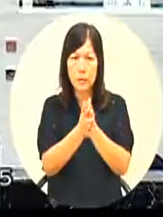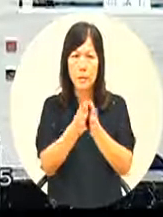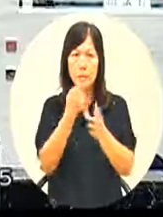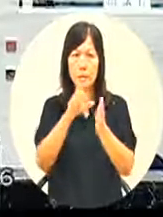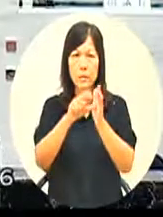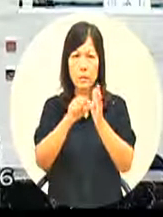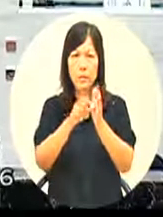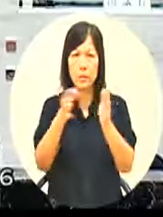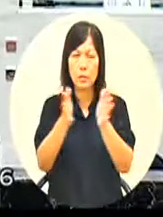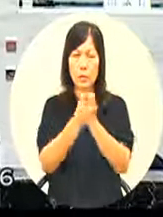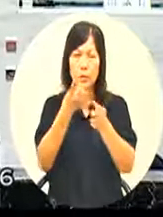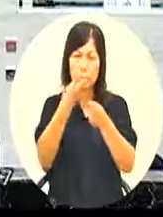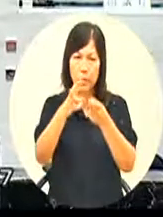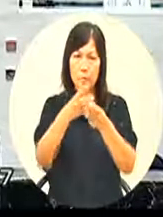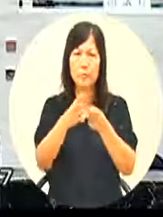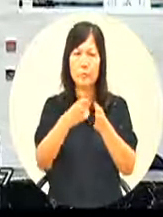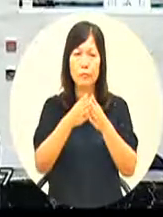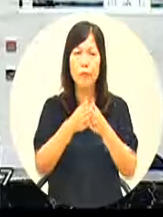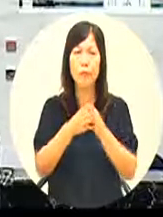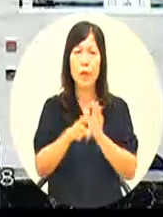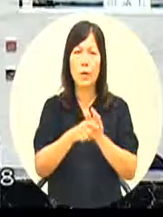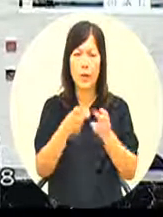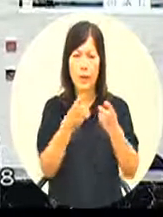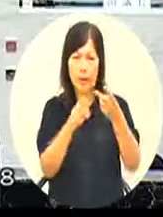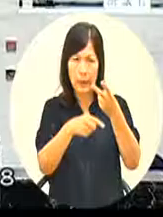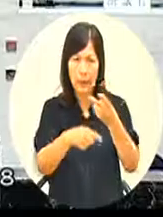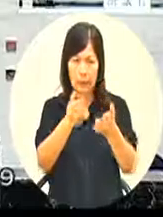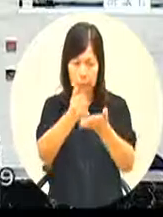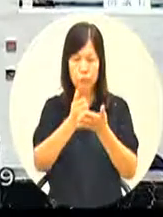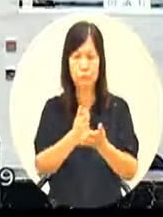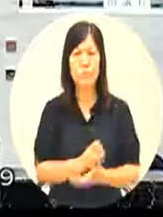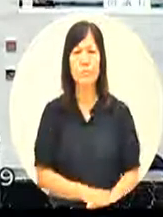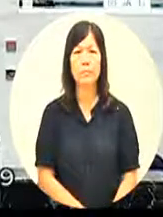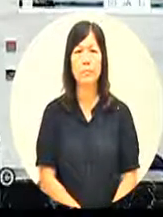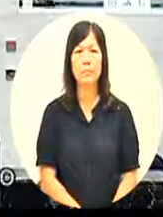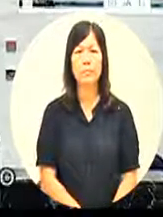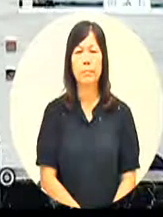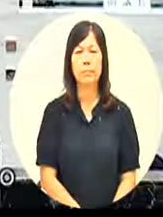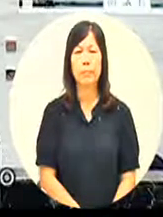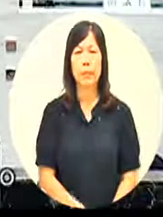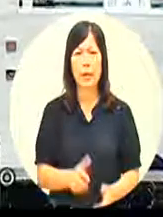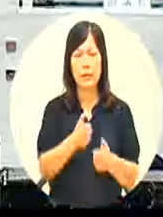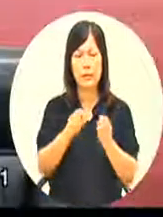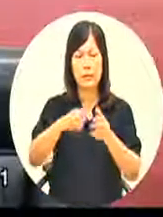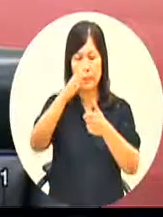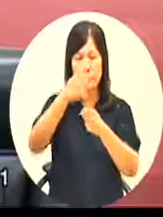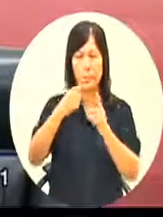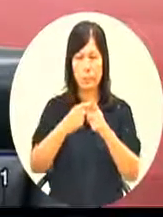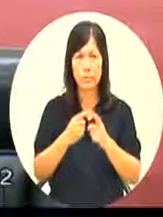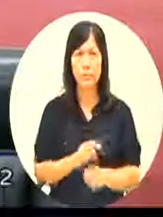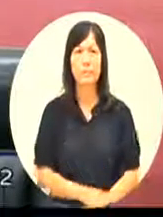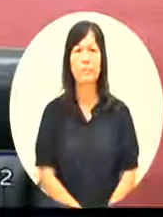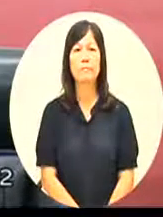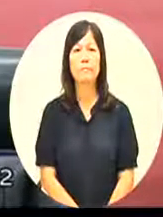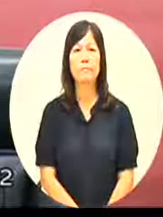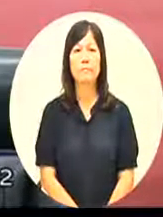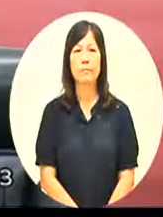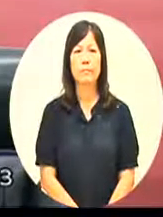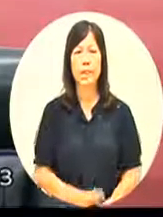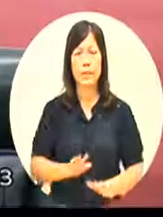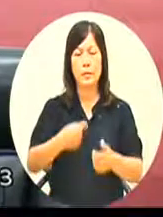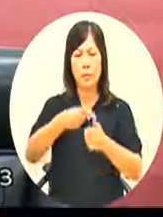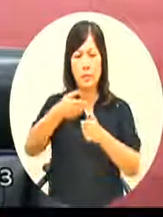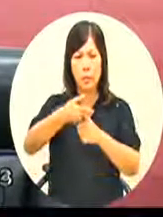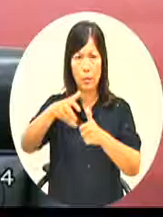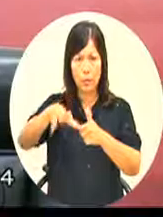时间总共30分钟，两位议员请。 好，谢谢召集人。今天教育部